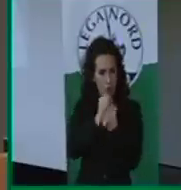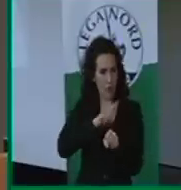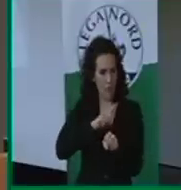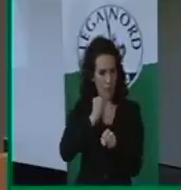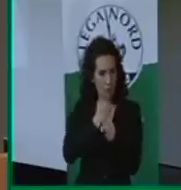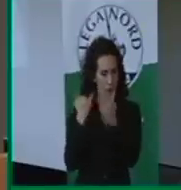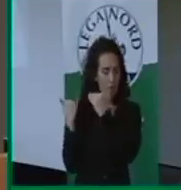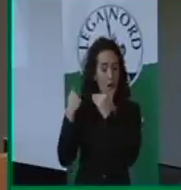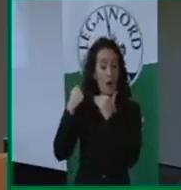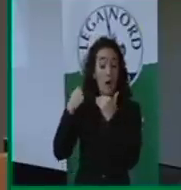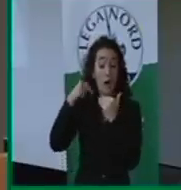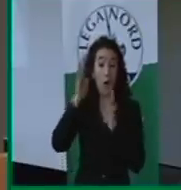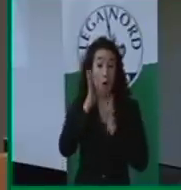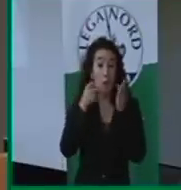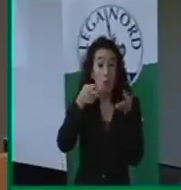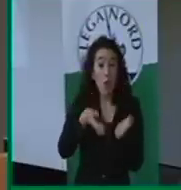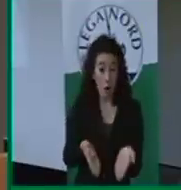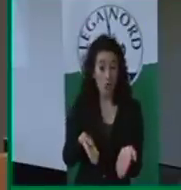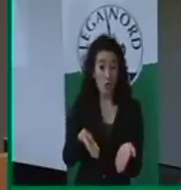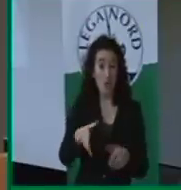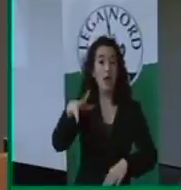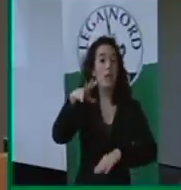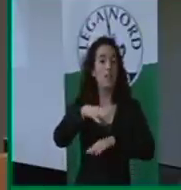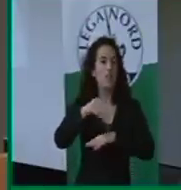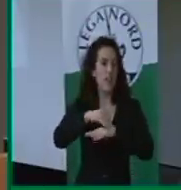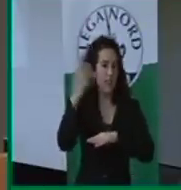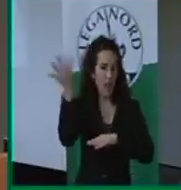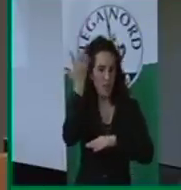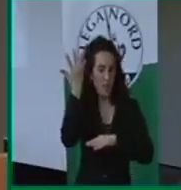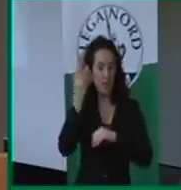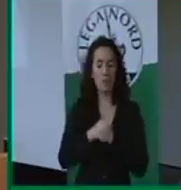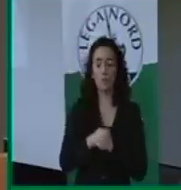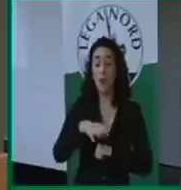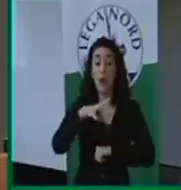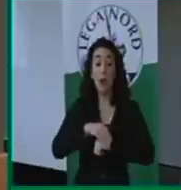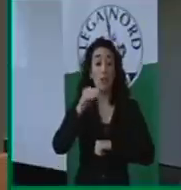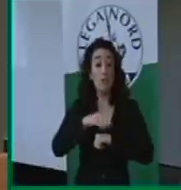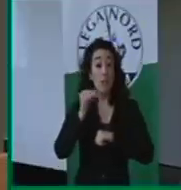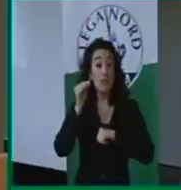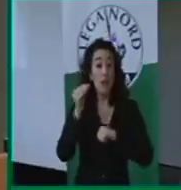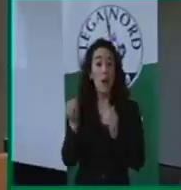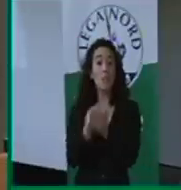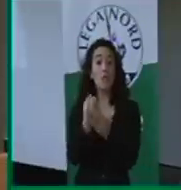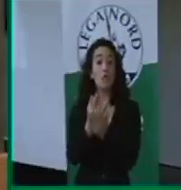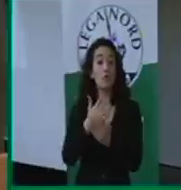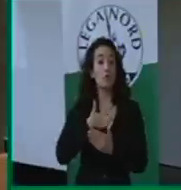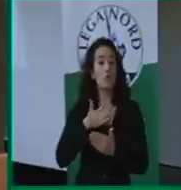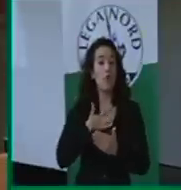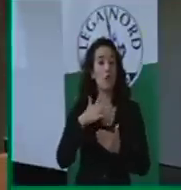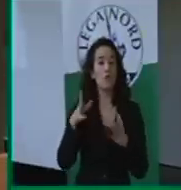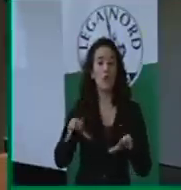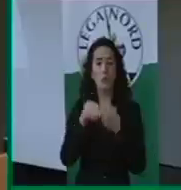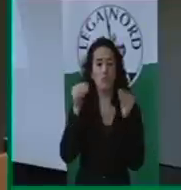eh facevo l'esempio della Svezia la Svezia ha iniziato a produrre quello che producevamo noi con la stessa qualità